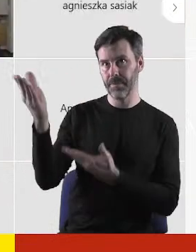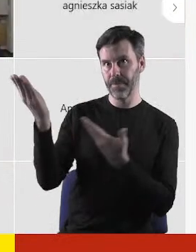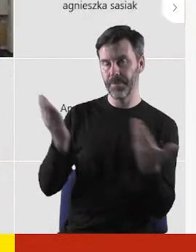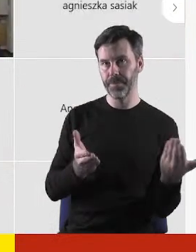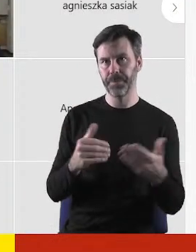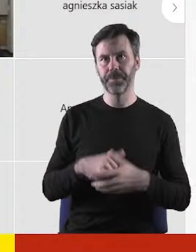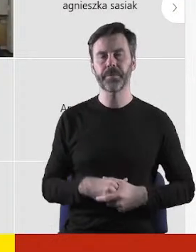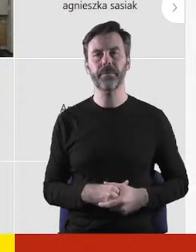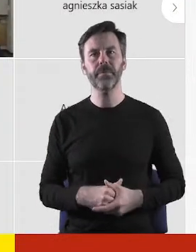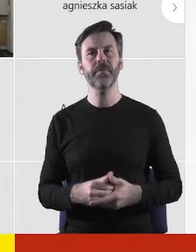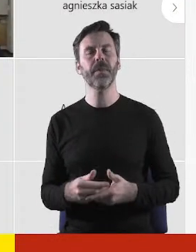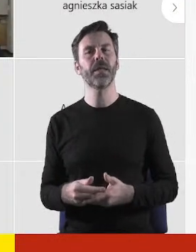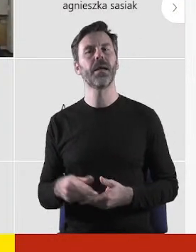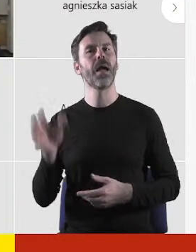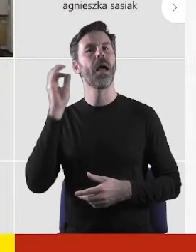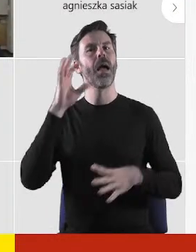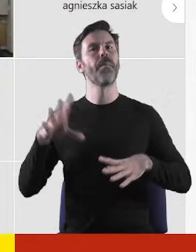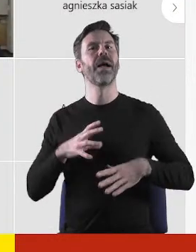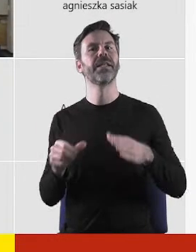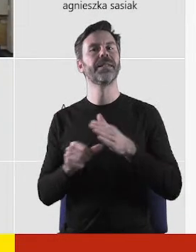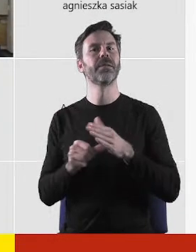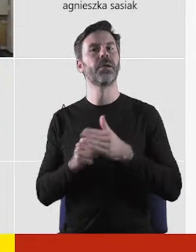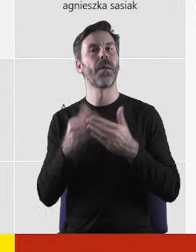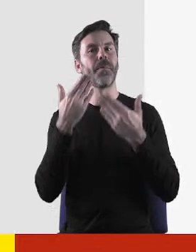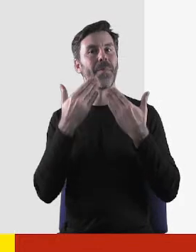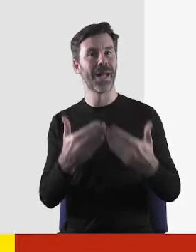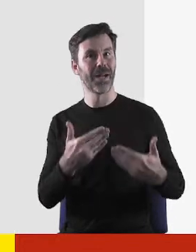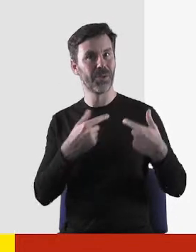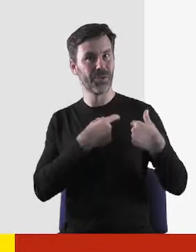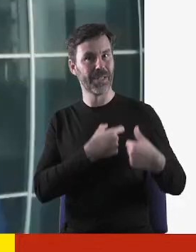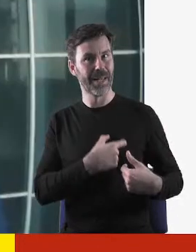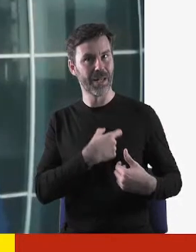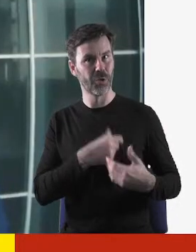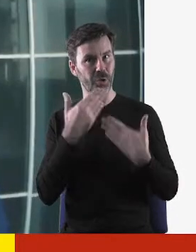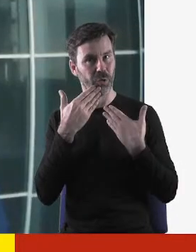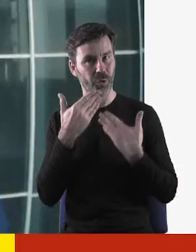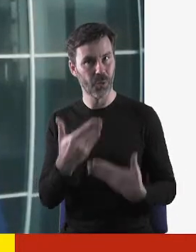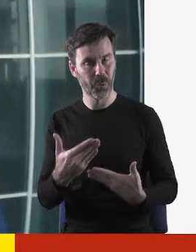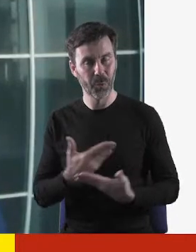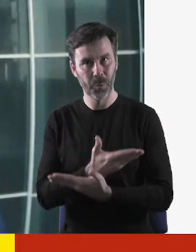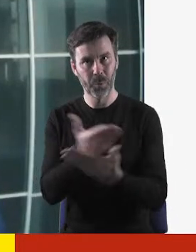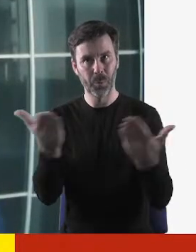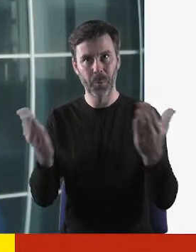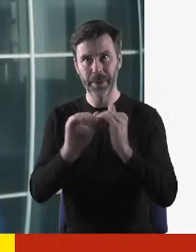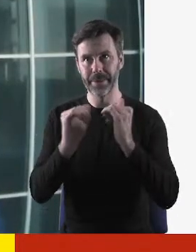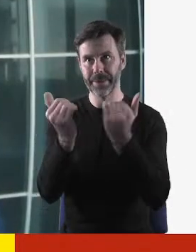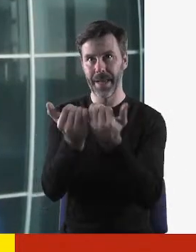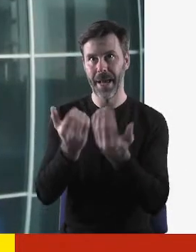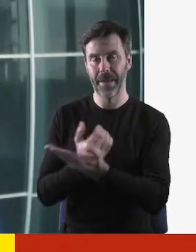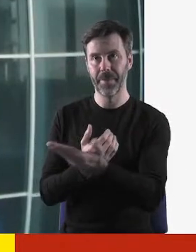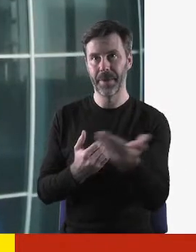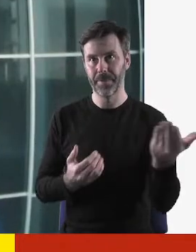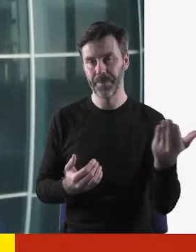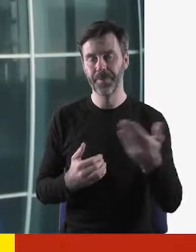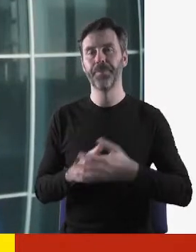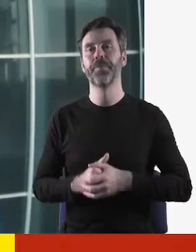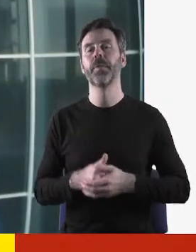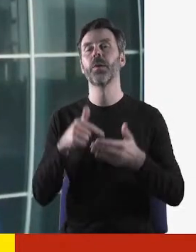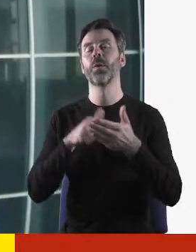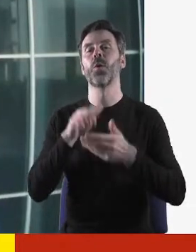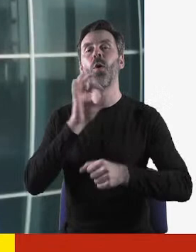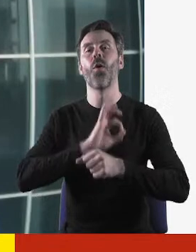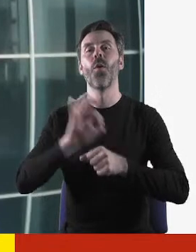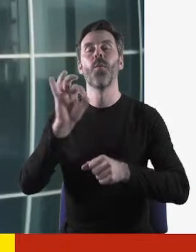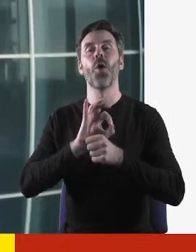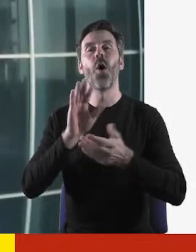Serdecznie dziękuję, pani przewodnicząca, panie marszałku, Wysoki Sejmiku. Ten projekt uchwały jest